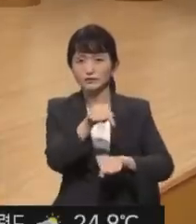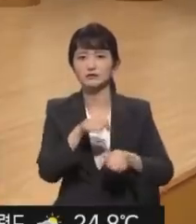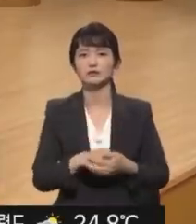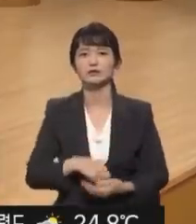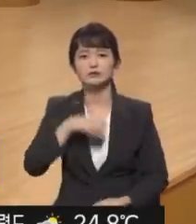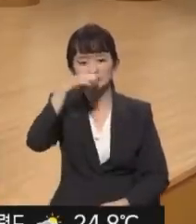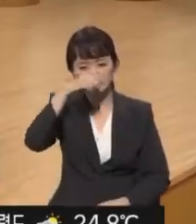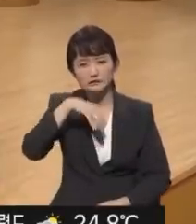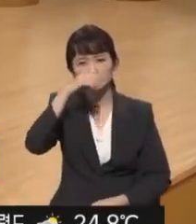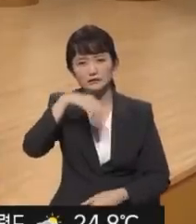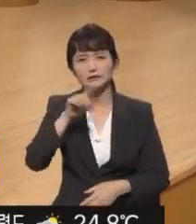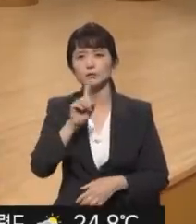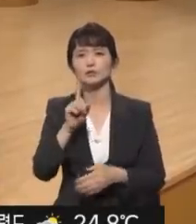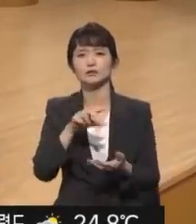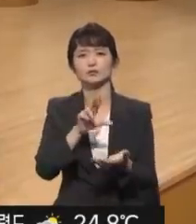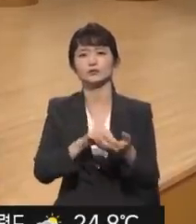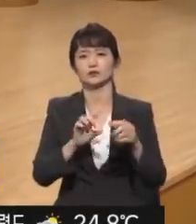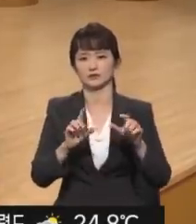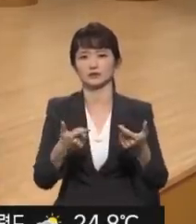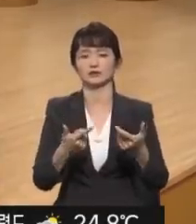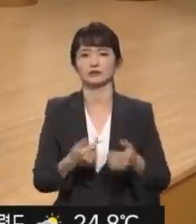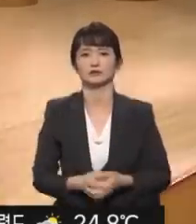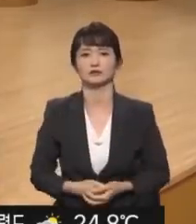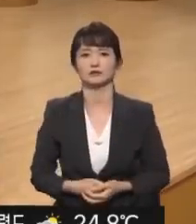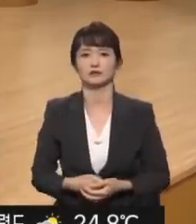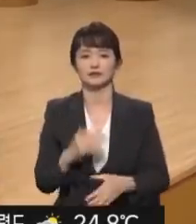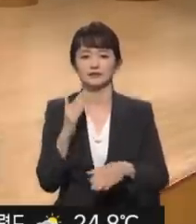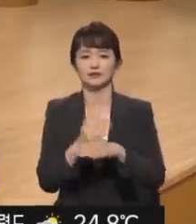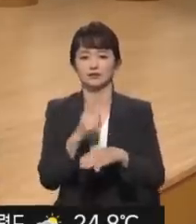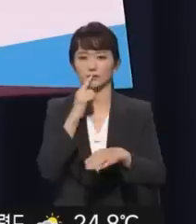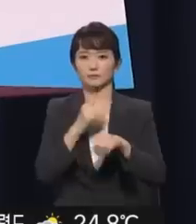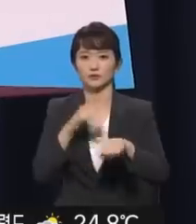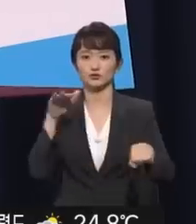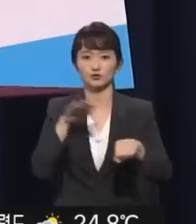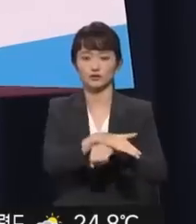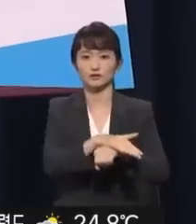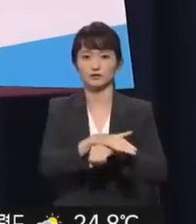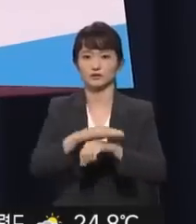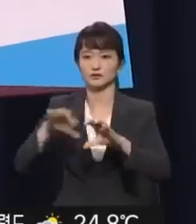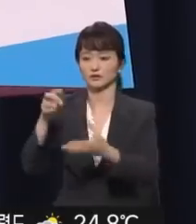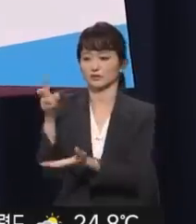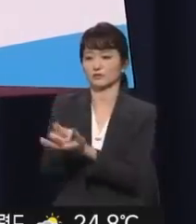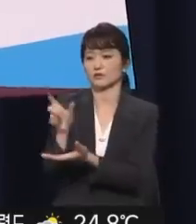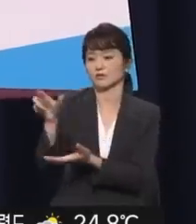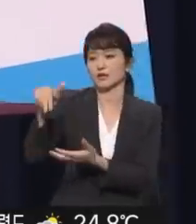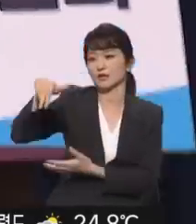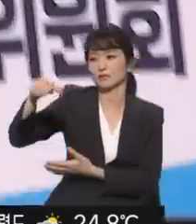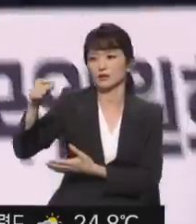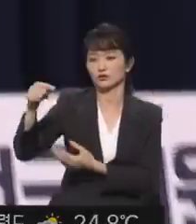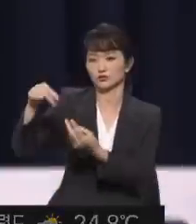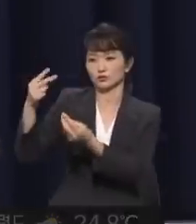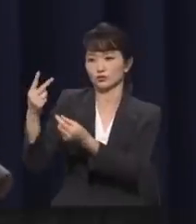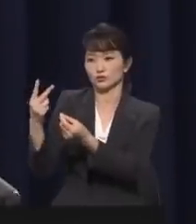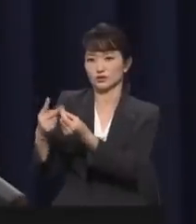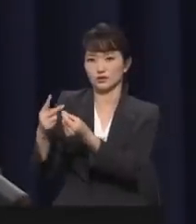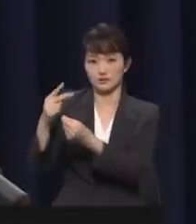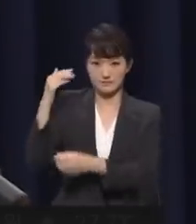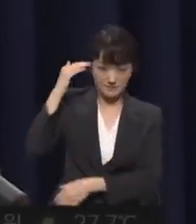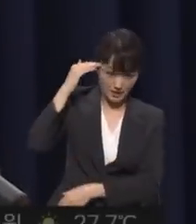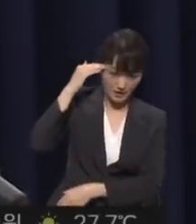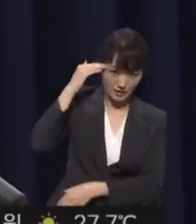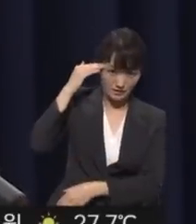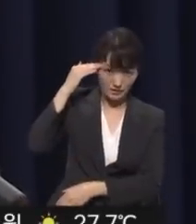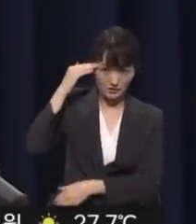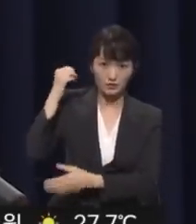그냥 단순한 어떤 하나의 문제가 아니라 점당 민주주의라고 1 헌법 제 8조 2항 을 기름 침해 따라서 재판부에 결정 것입니다